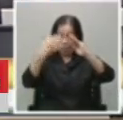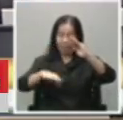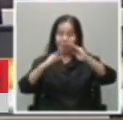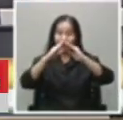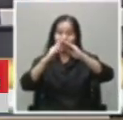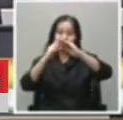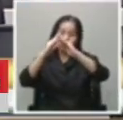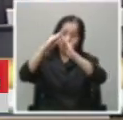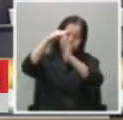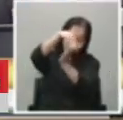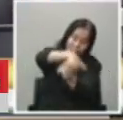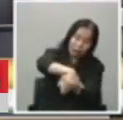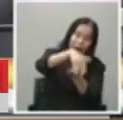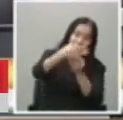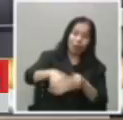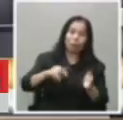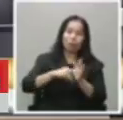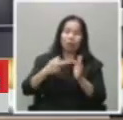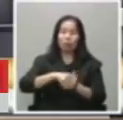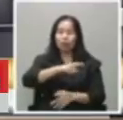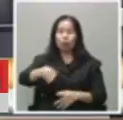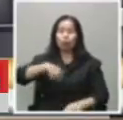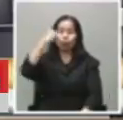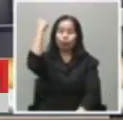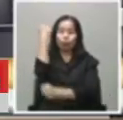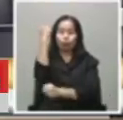15% รวย 85% ทุกวันนี้จนครับ